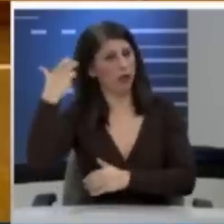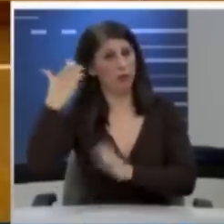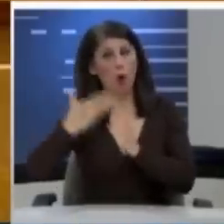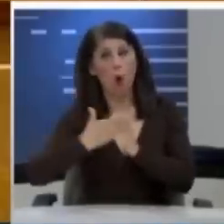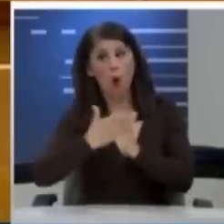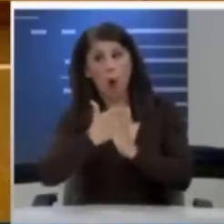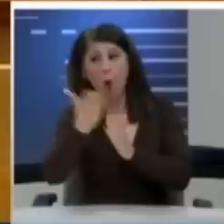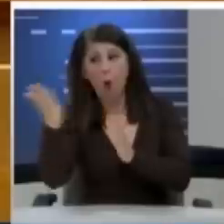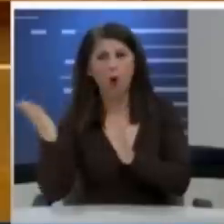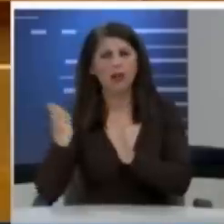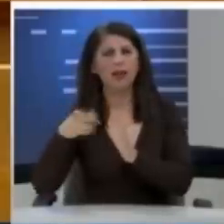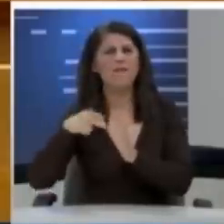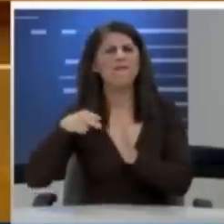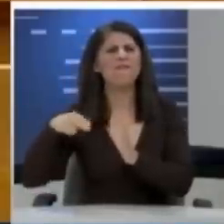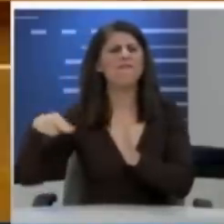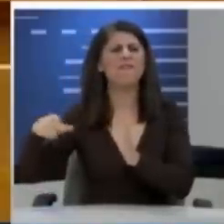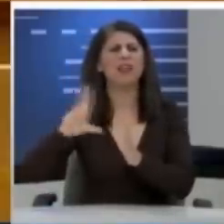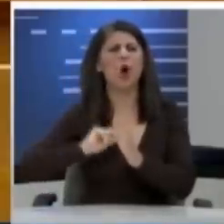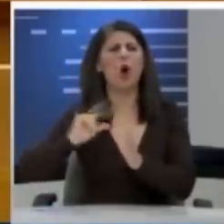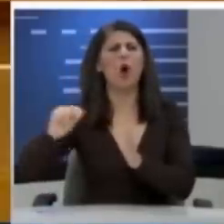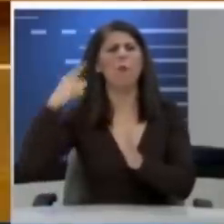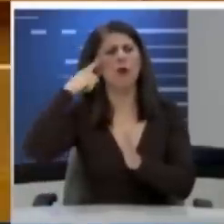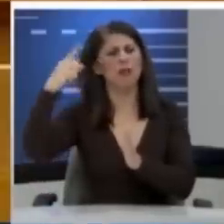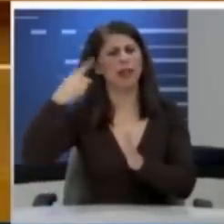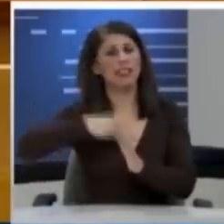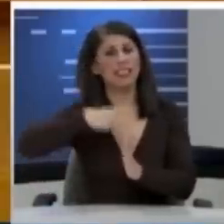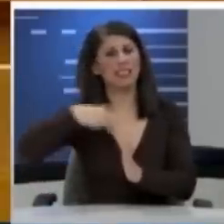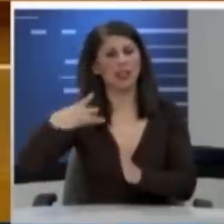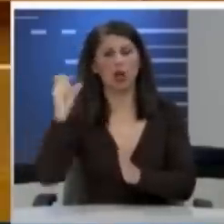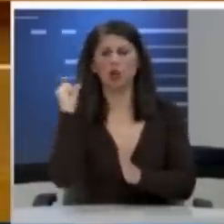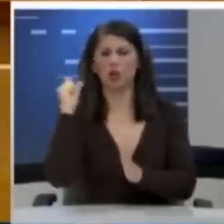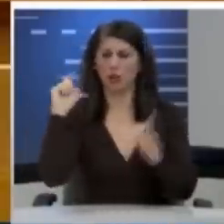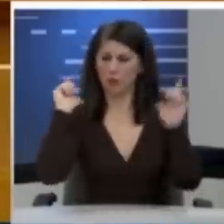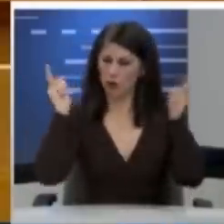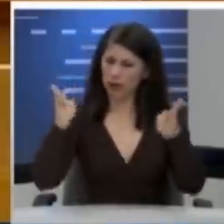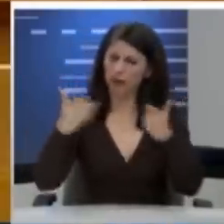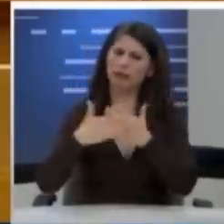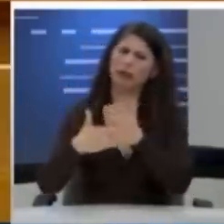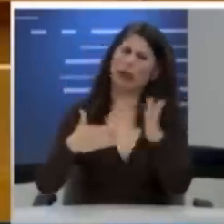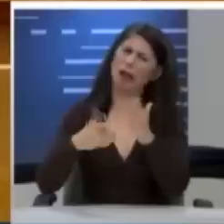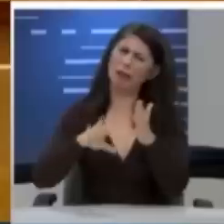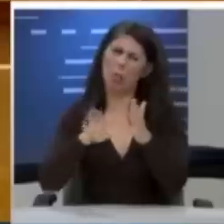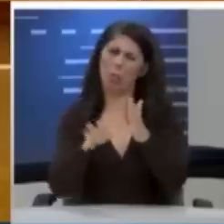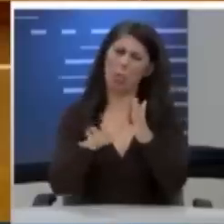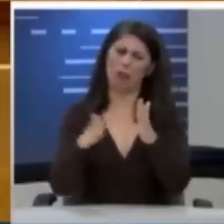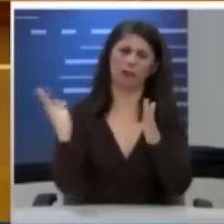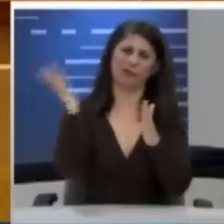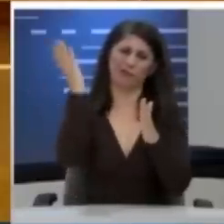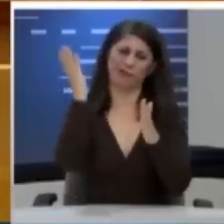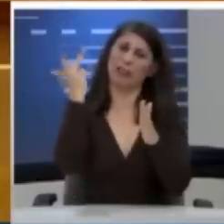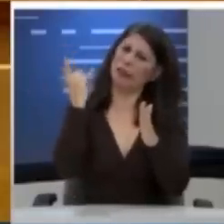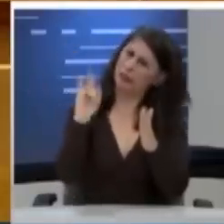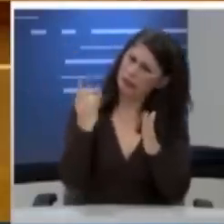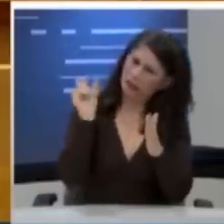τους φίλοι ομοειδεάτες του ΣΥΡΙΖΑ, σοσιαλδημοκράτες και αριστερούλιδες, δήθεν ή μπορεί και